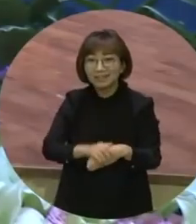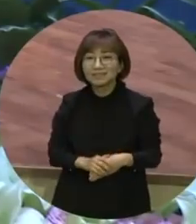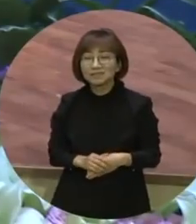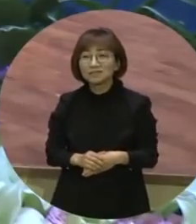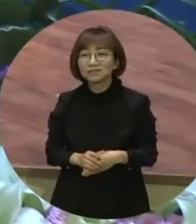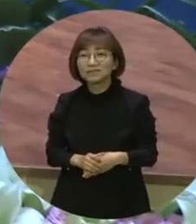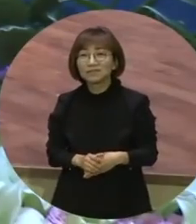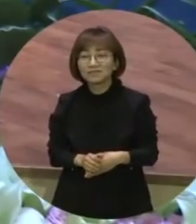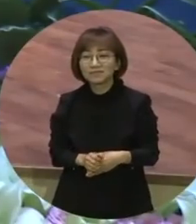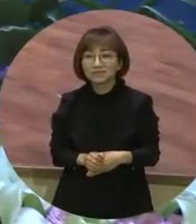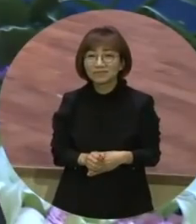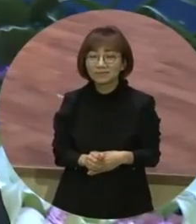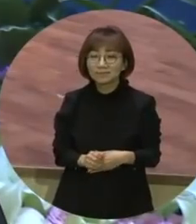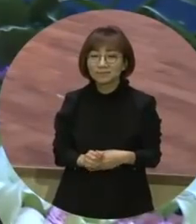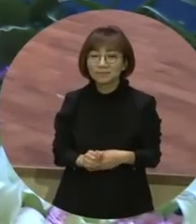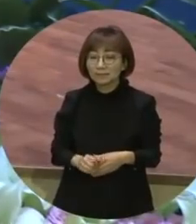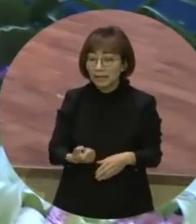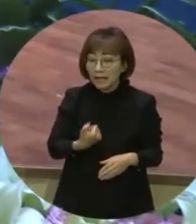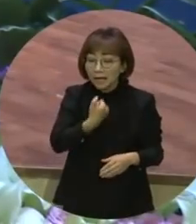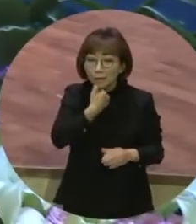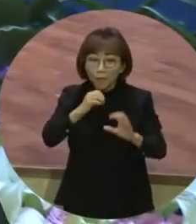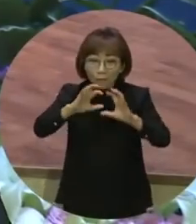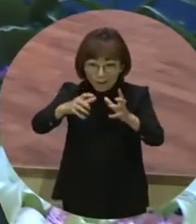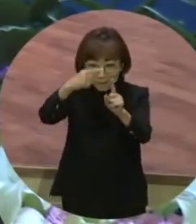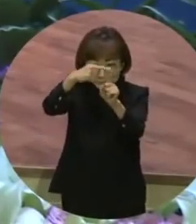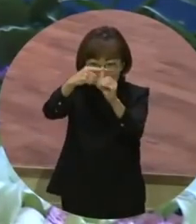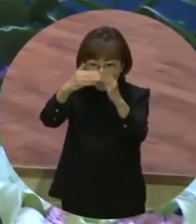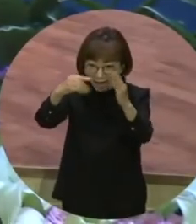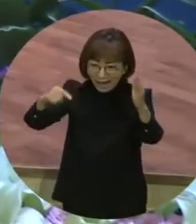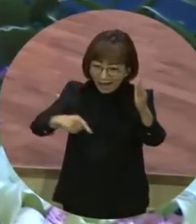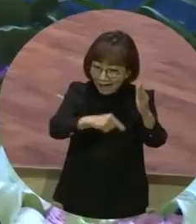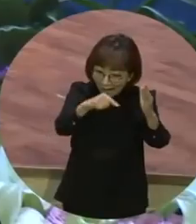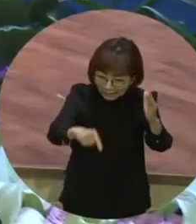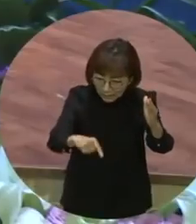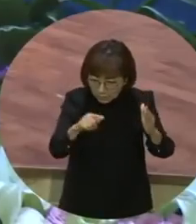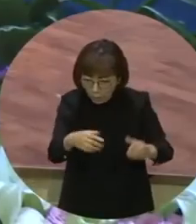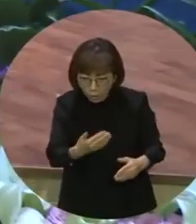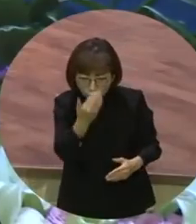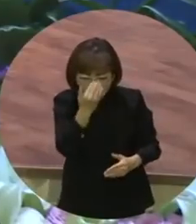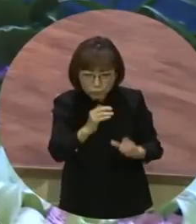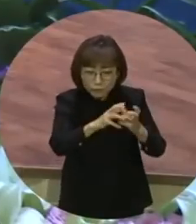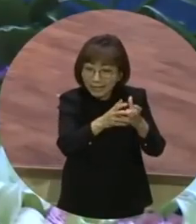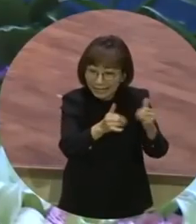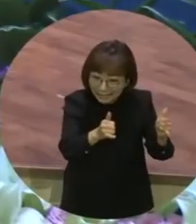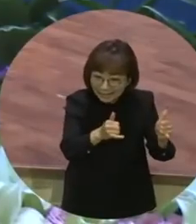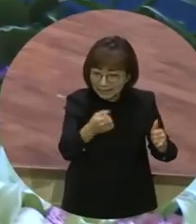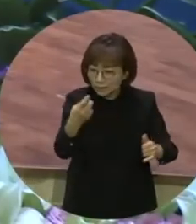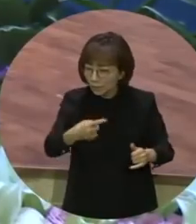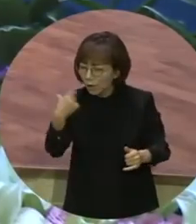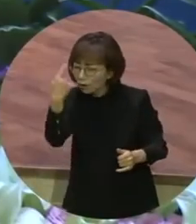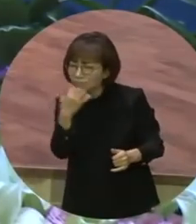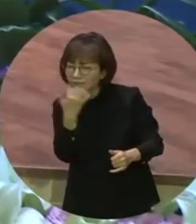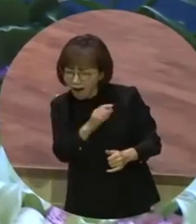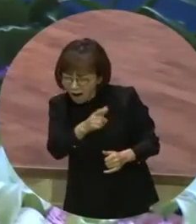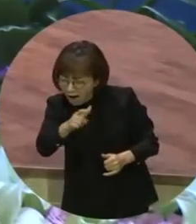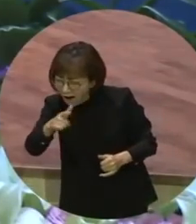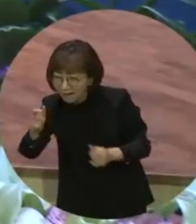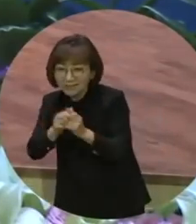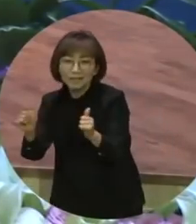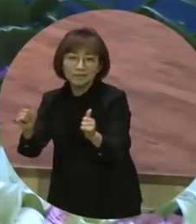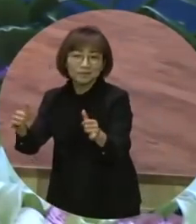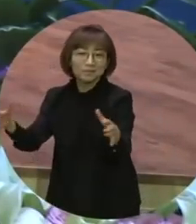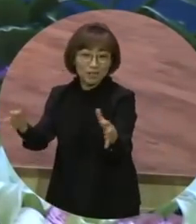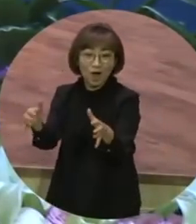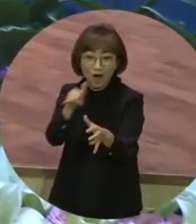그래서 로마 교회 안에도 유대 출신자뿐만 아니라 다양한 인종들이 모여서 그런데